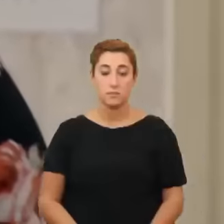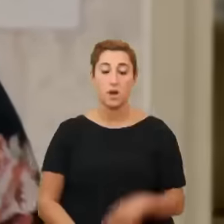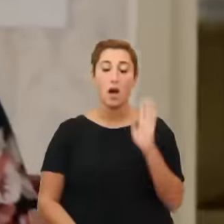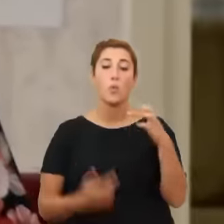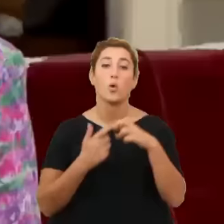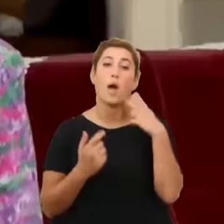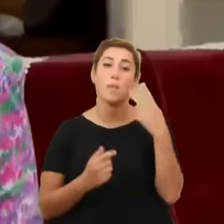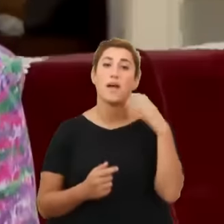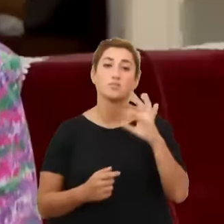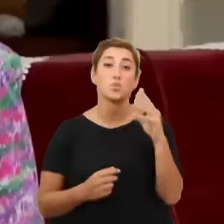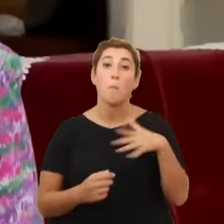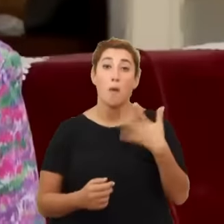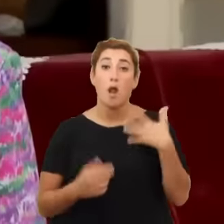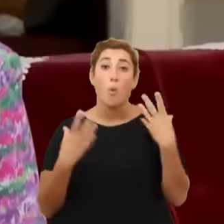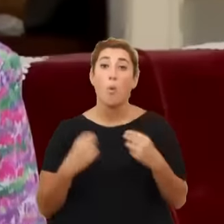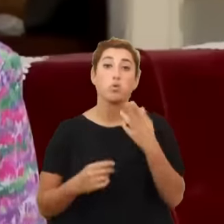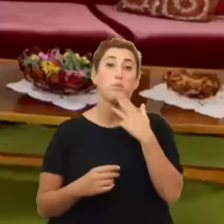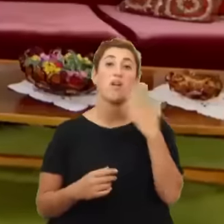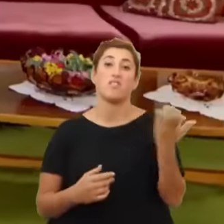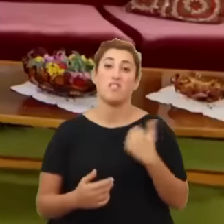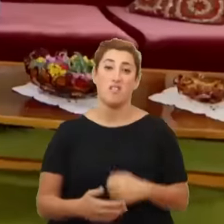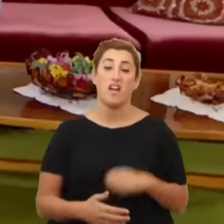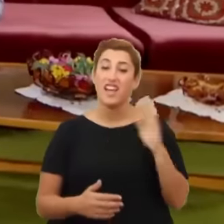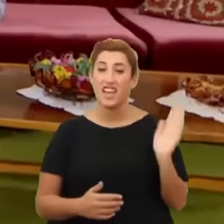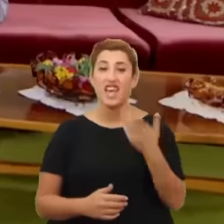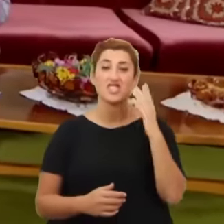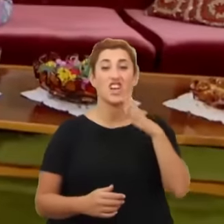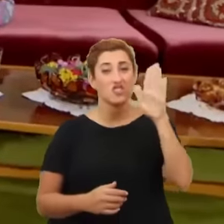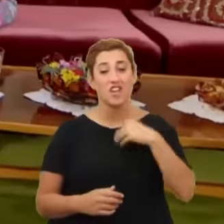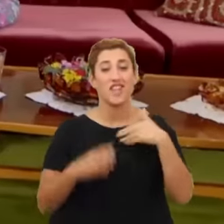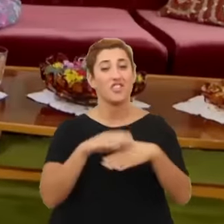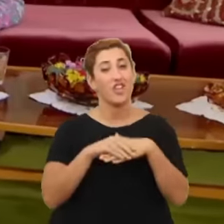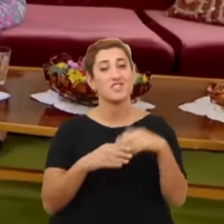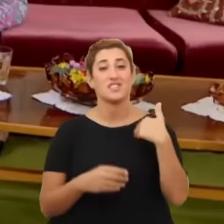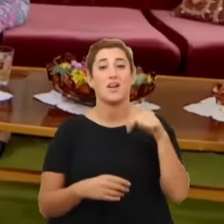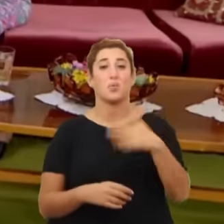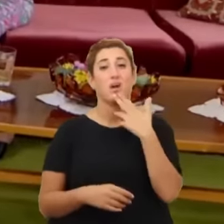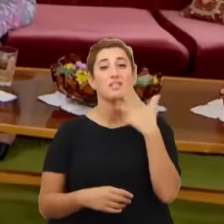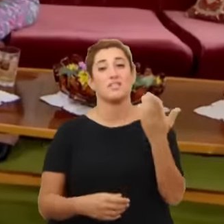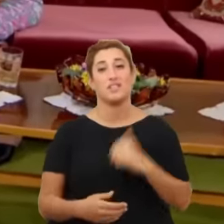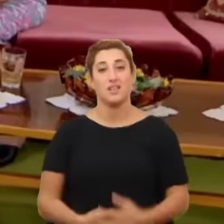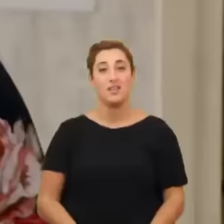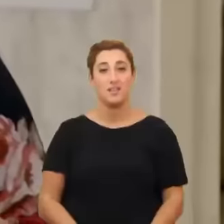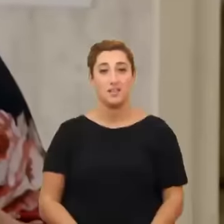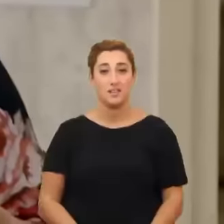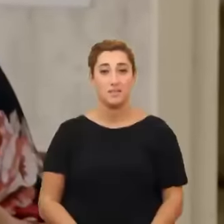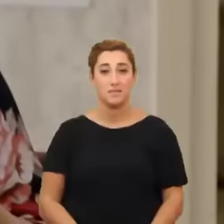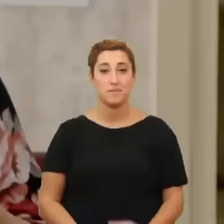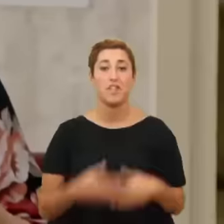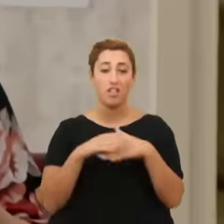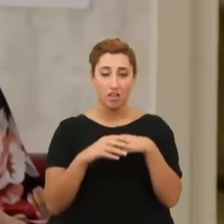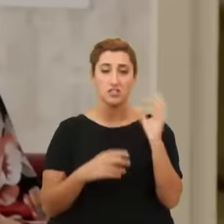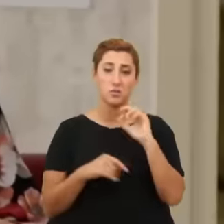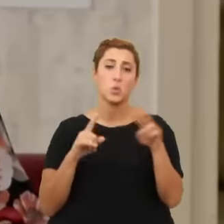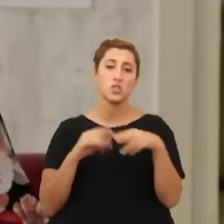Ay Rukiye abla, ben şimdi çok merak ettim kadını ya. Keşke çağırsaydın da tanışsaydım ben bu kadınla ya.